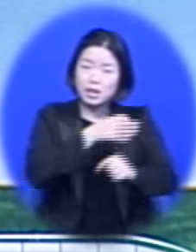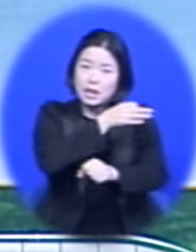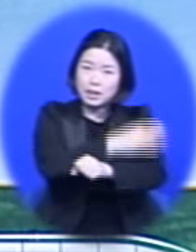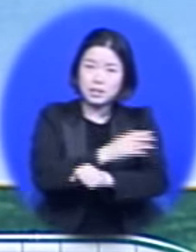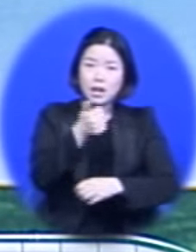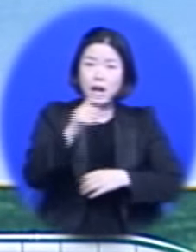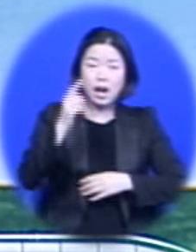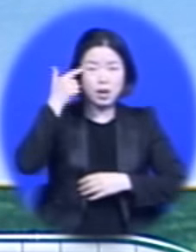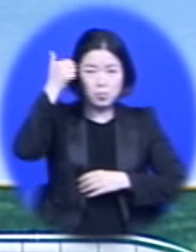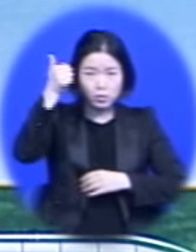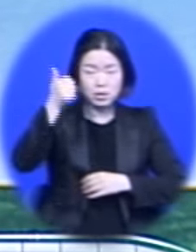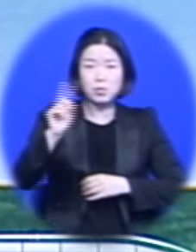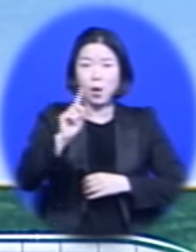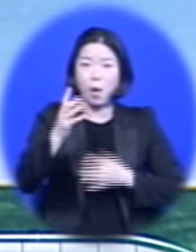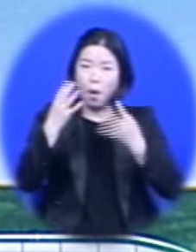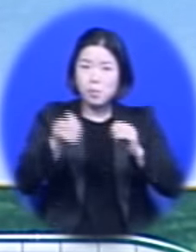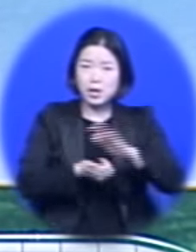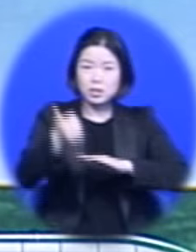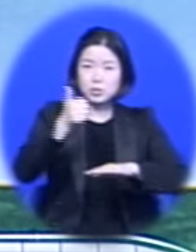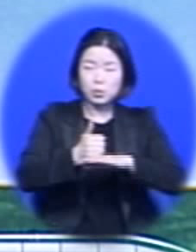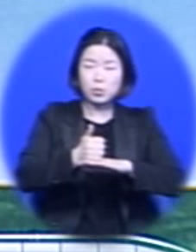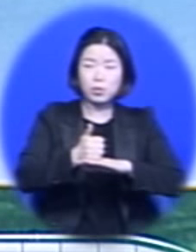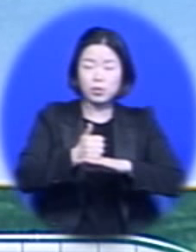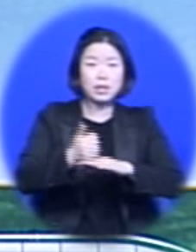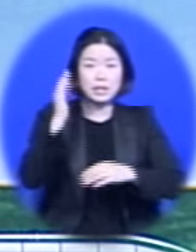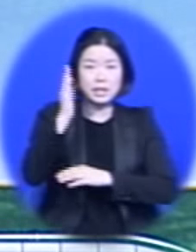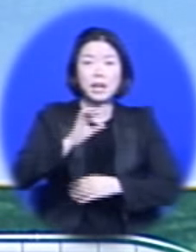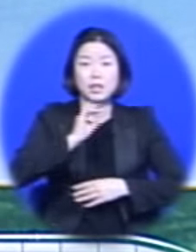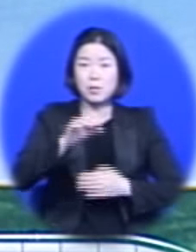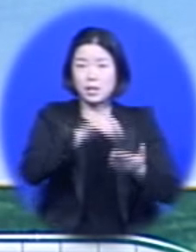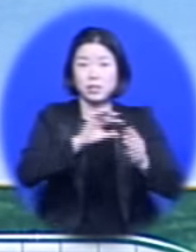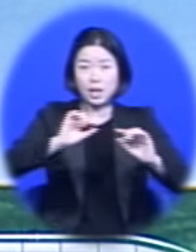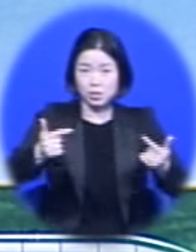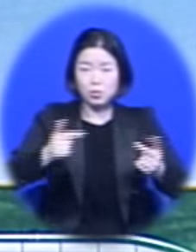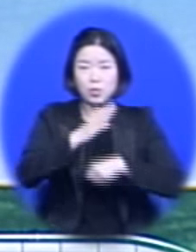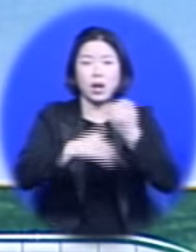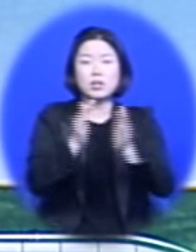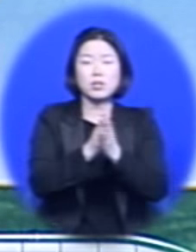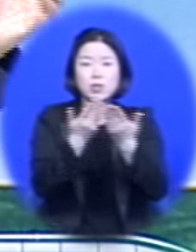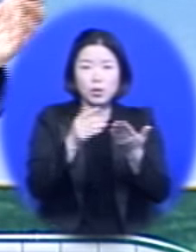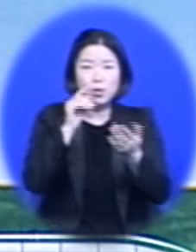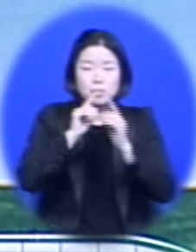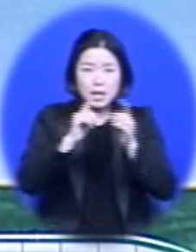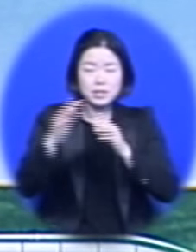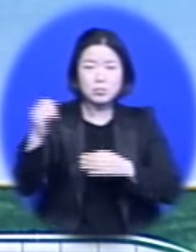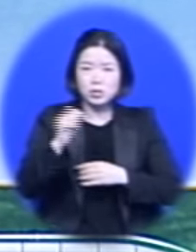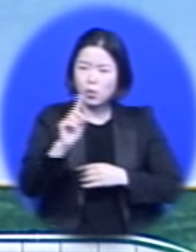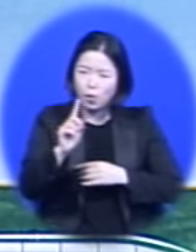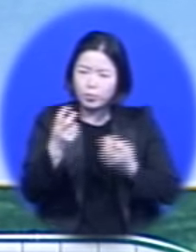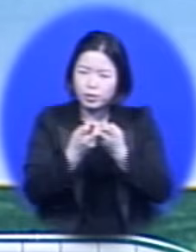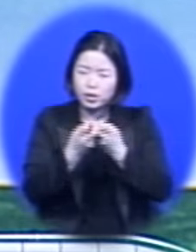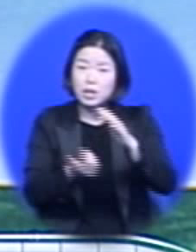하영록 목사님이 얼마나 성공했느냐 하는 이야기가 들어있는 게 아니고 성경 말씀으로 어떻게 그렇게 성공했느냐고 하는